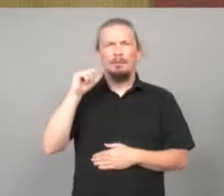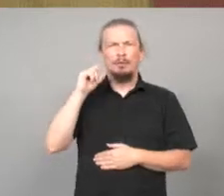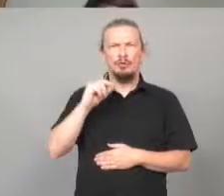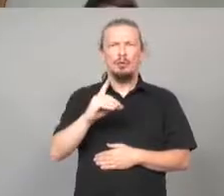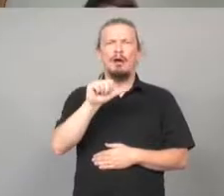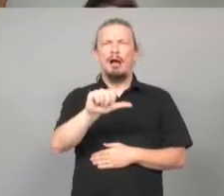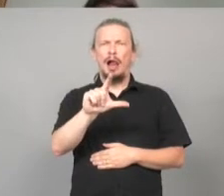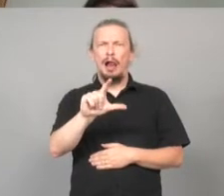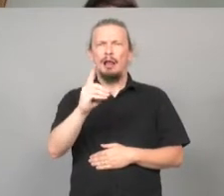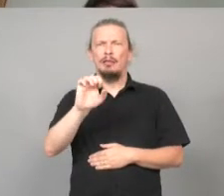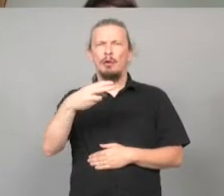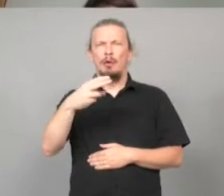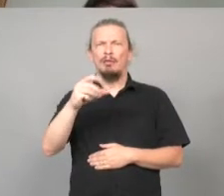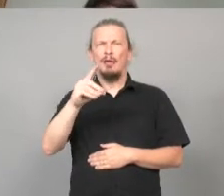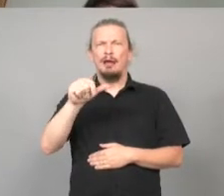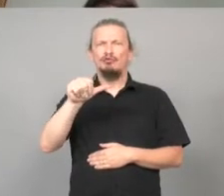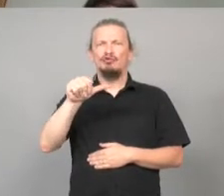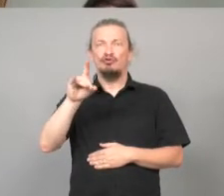vice-président Dachy.